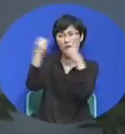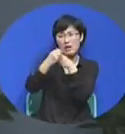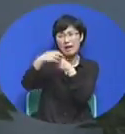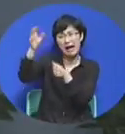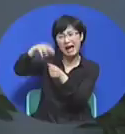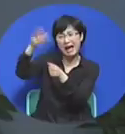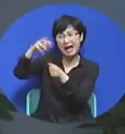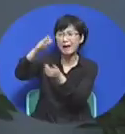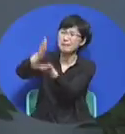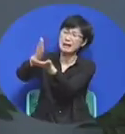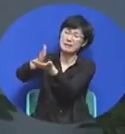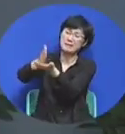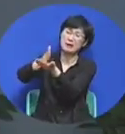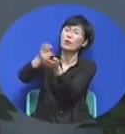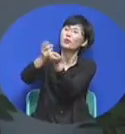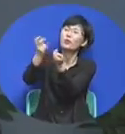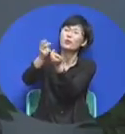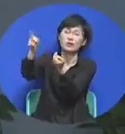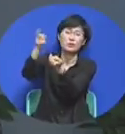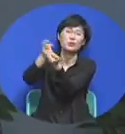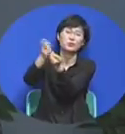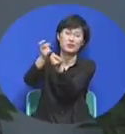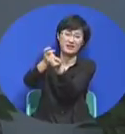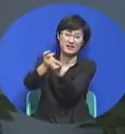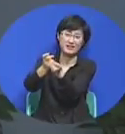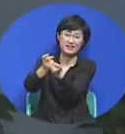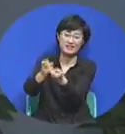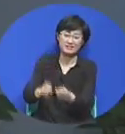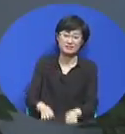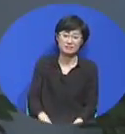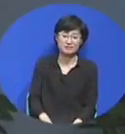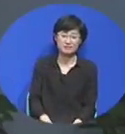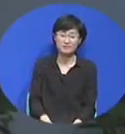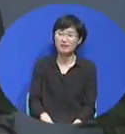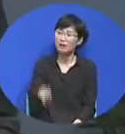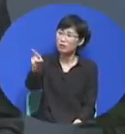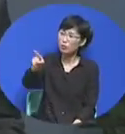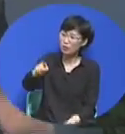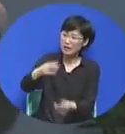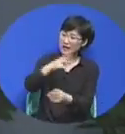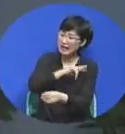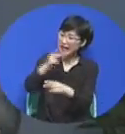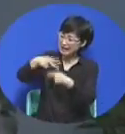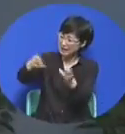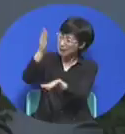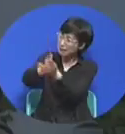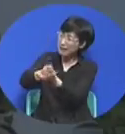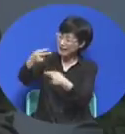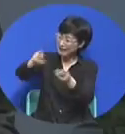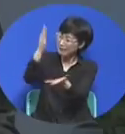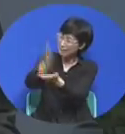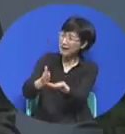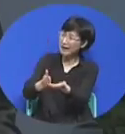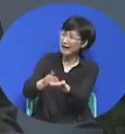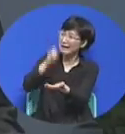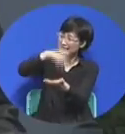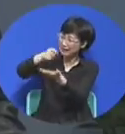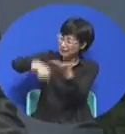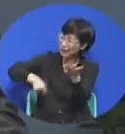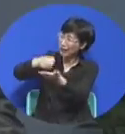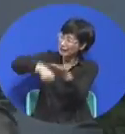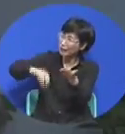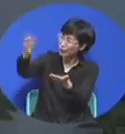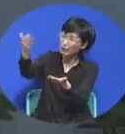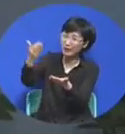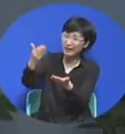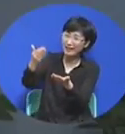you're not even a heretic and yet you're just constantly being persecuted. Should you always be in that kind of state? 그 빠져나오지 왜 그래 당하고 있냐고 이렇게. And he says you